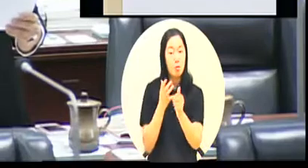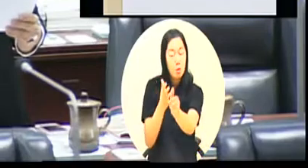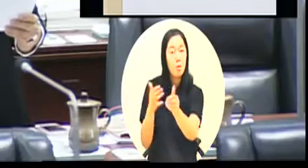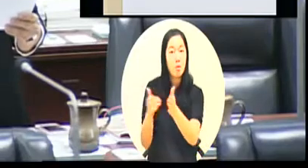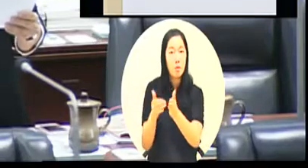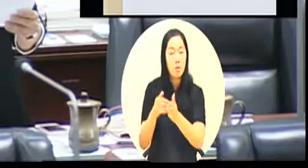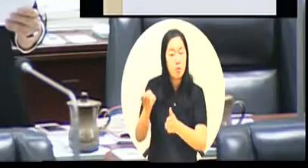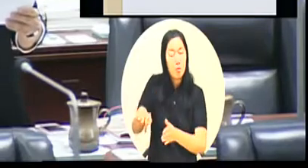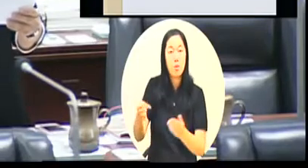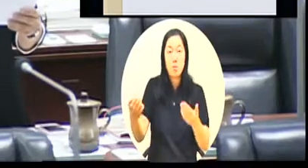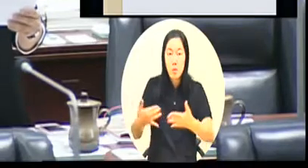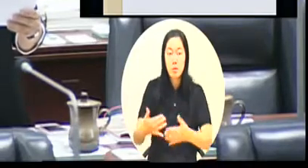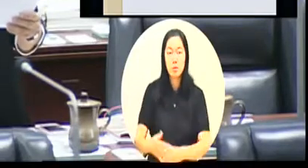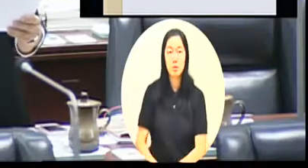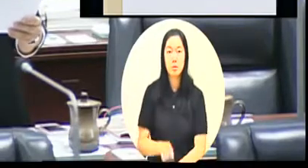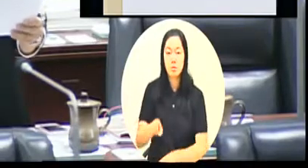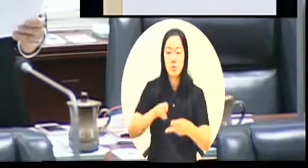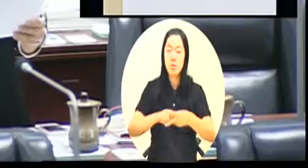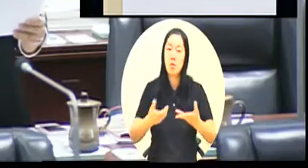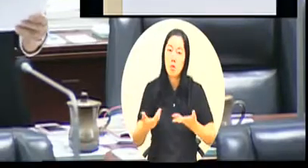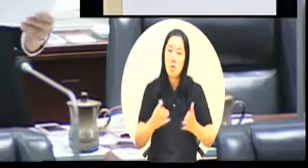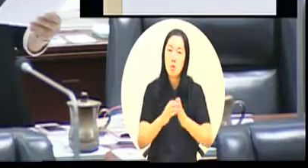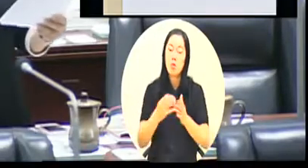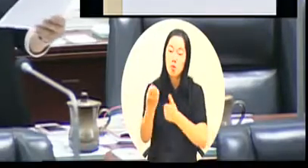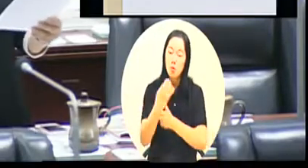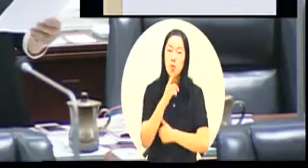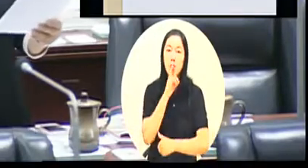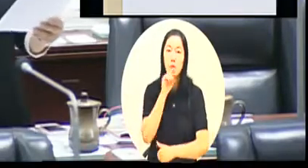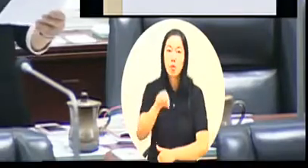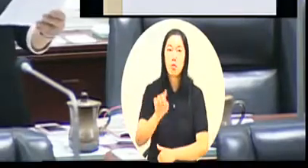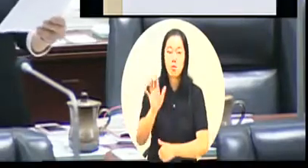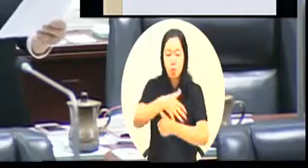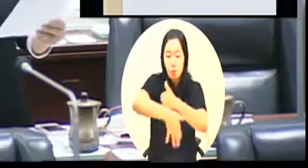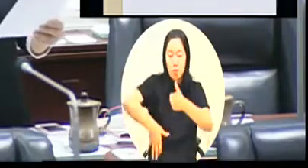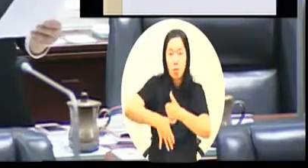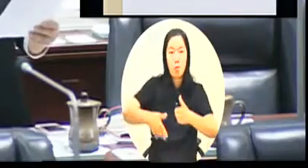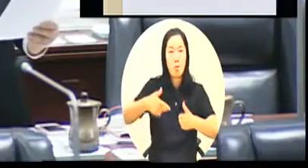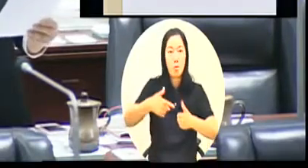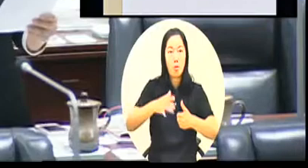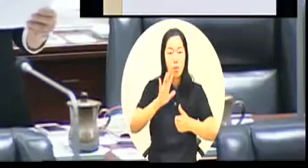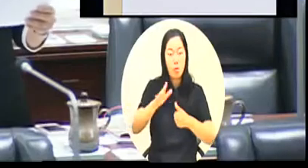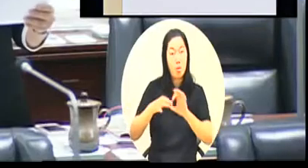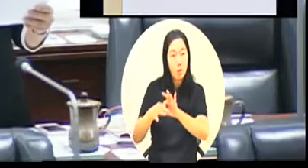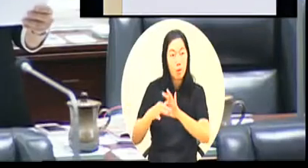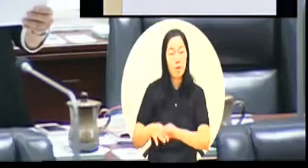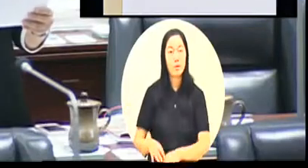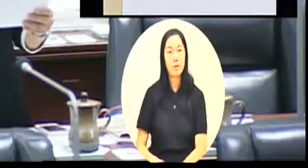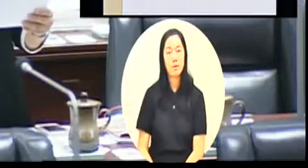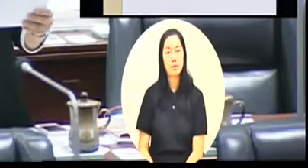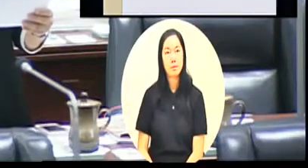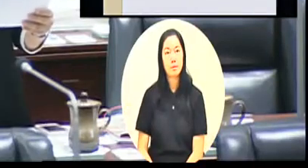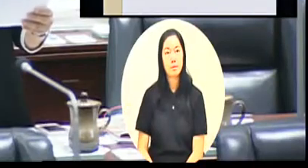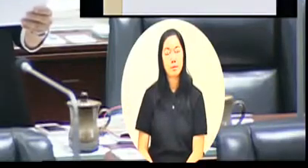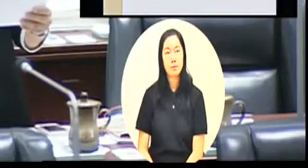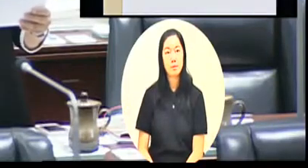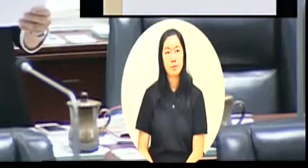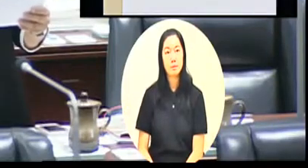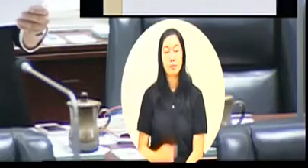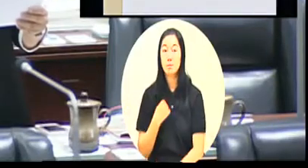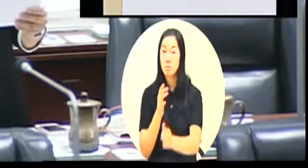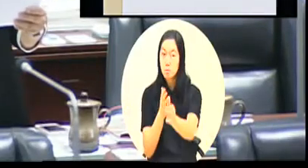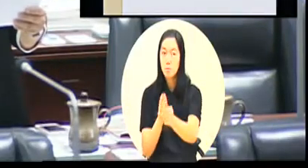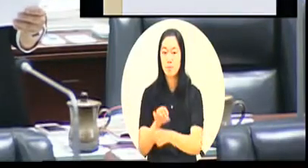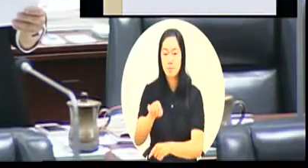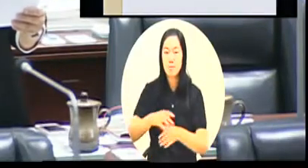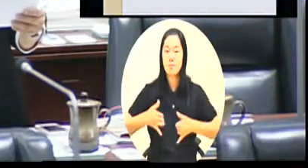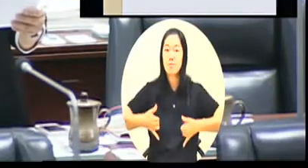询过这个问题，那公务局这边就说跟我们相关的局处跟公务局有关，好，那么我就想请教一下，我们这个道